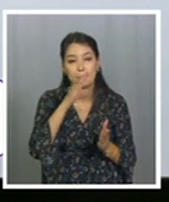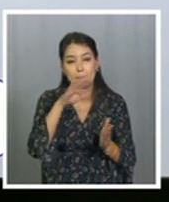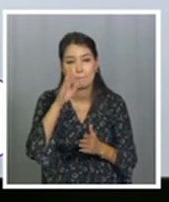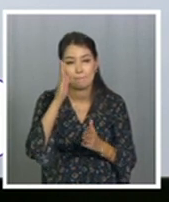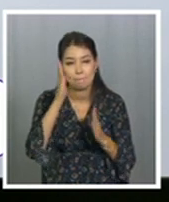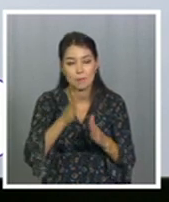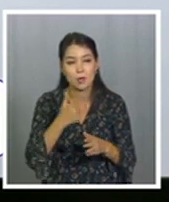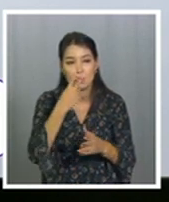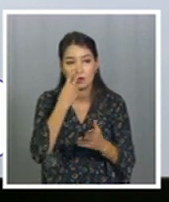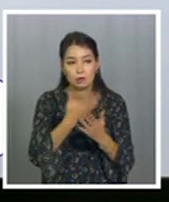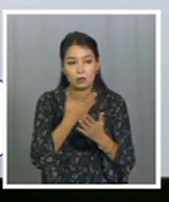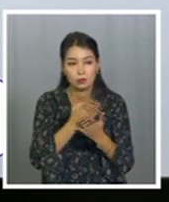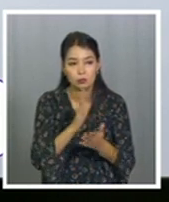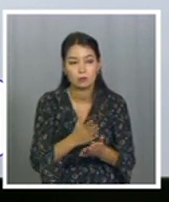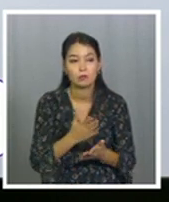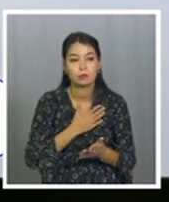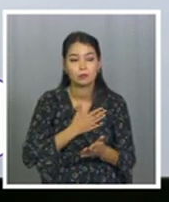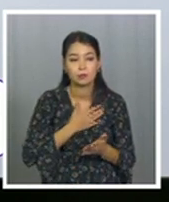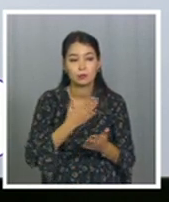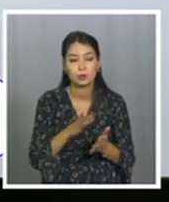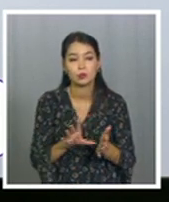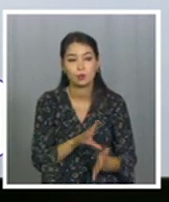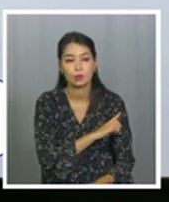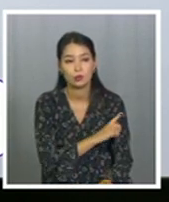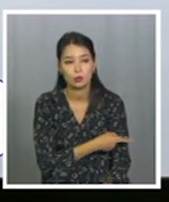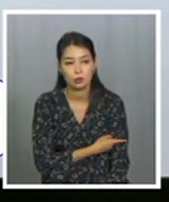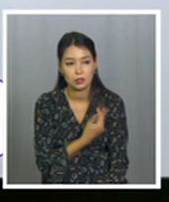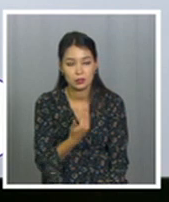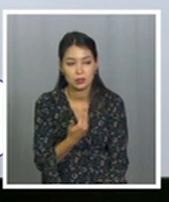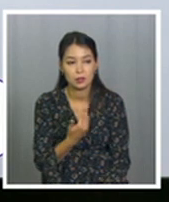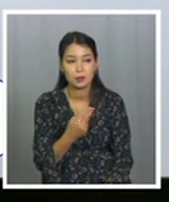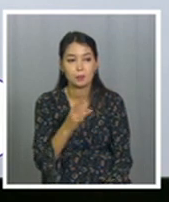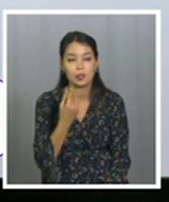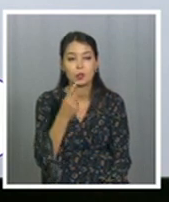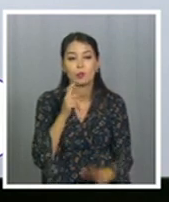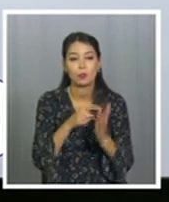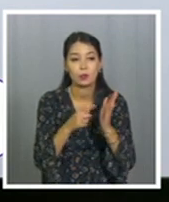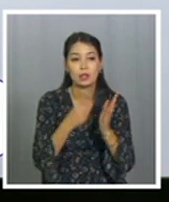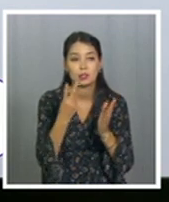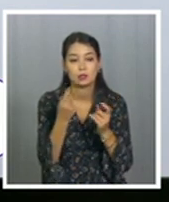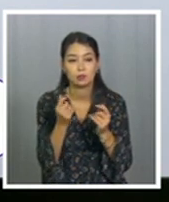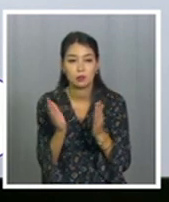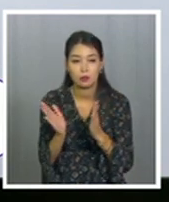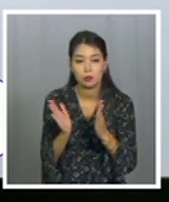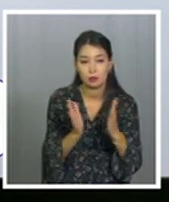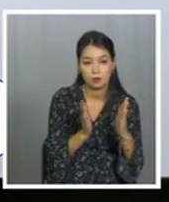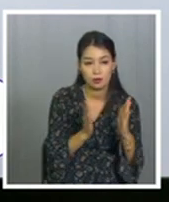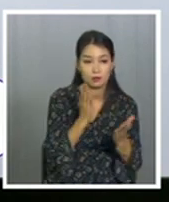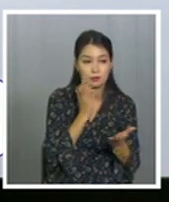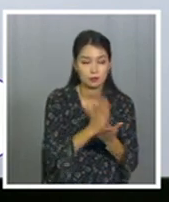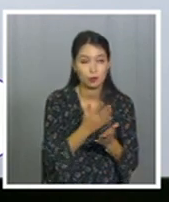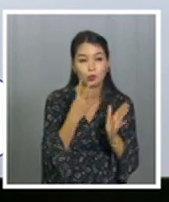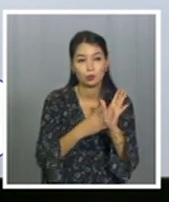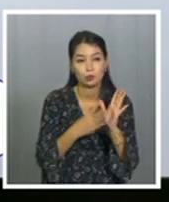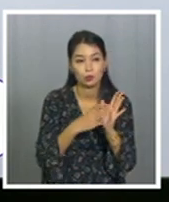болатын болса, ал біздегі тоқ күшіміз пи бөлінген 2 радианға алға жылжып жатыр. Яғни 90 градусқа